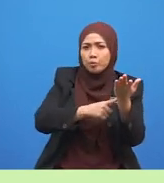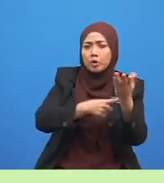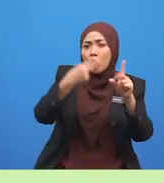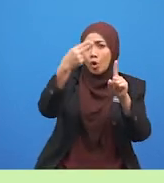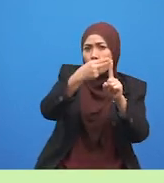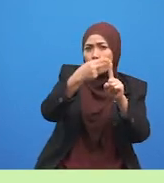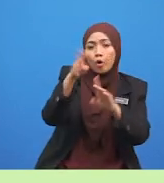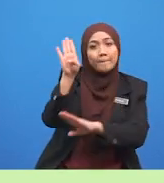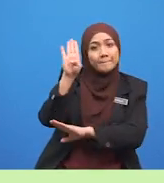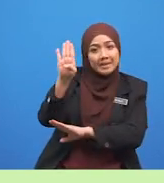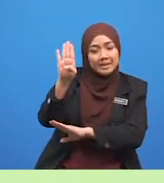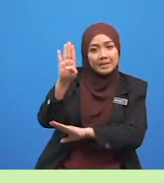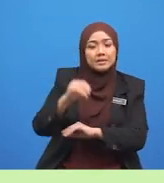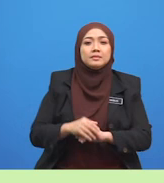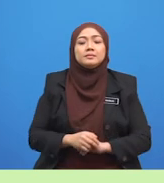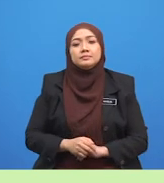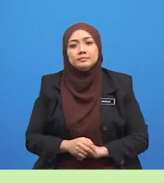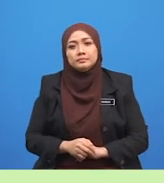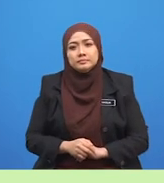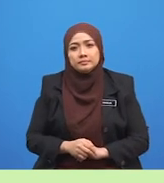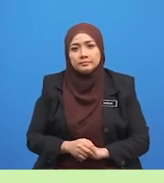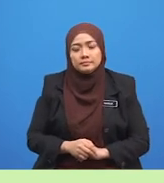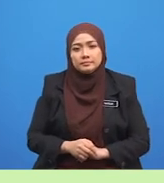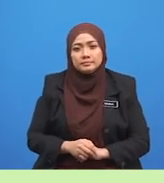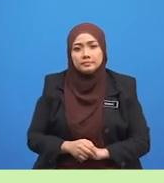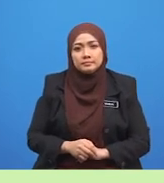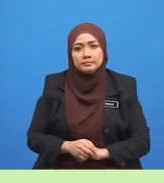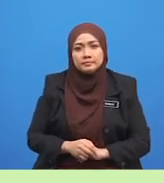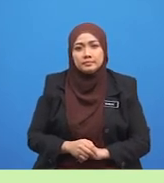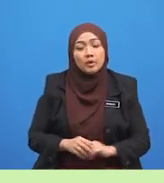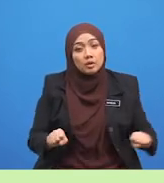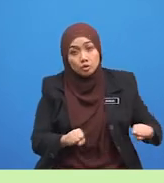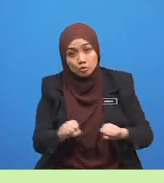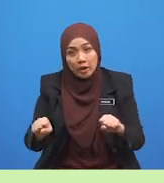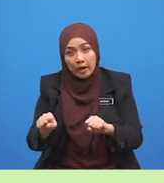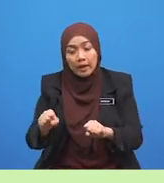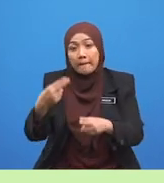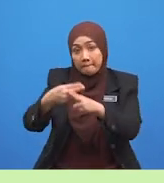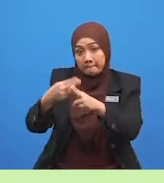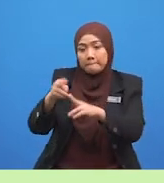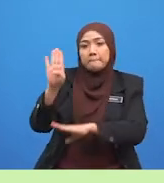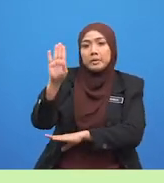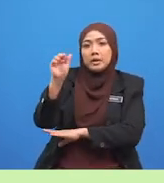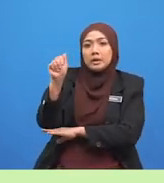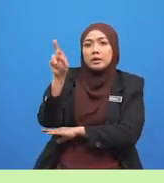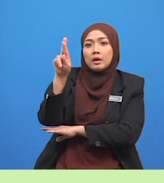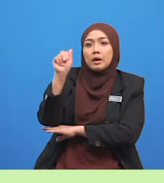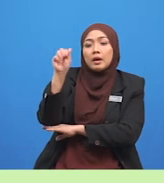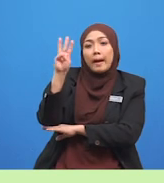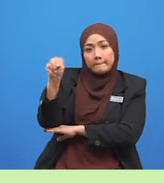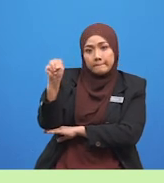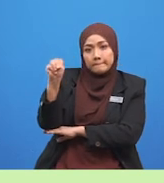B. Nama sungai ini ialah Sungai Baram. Sungai keempat